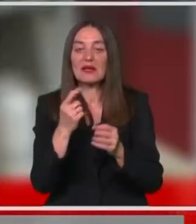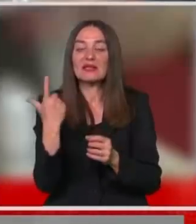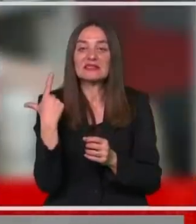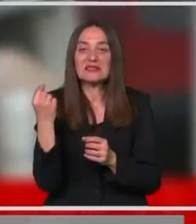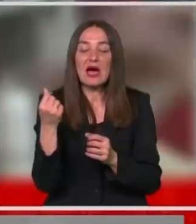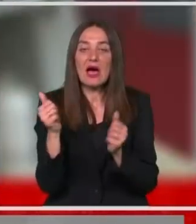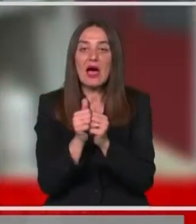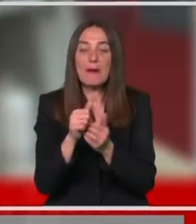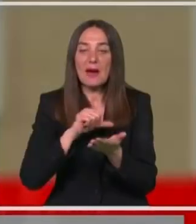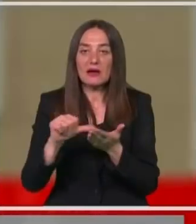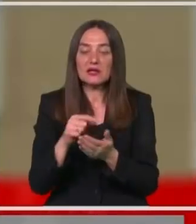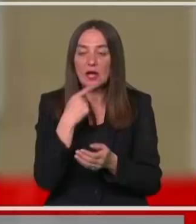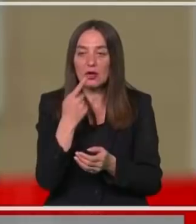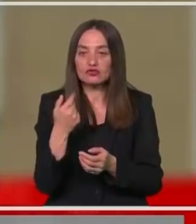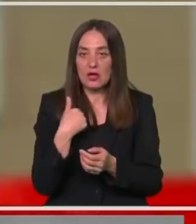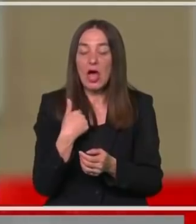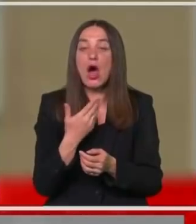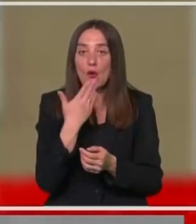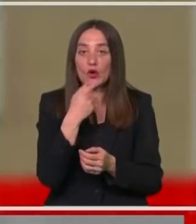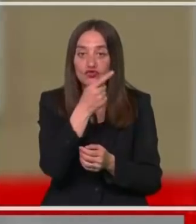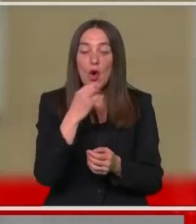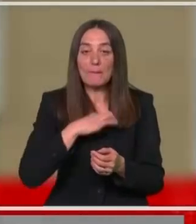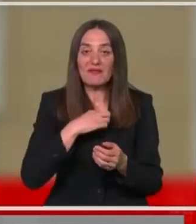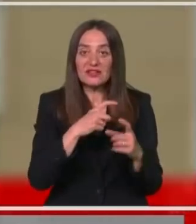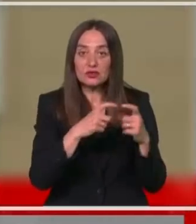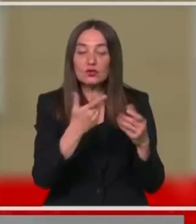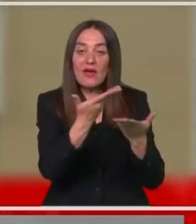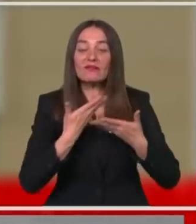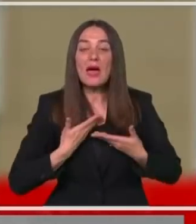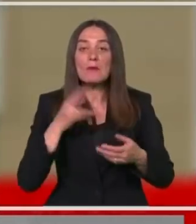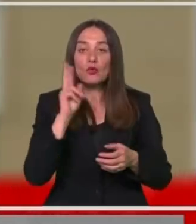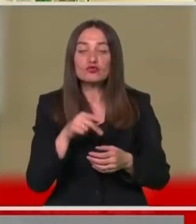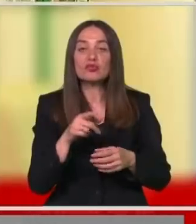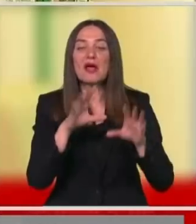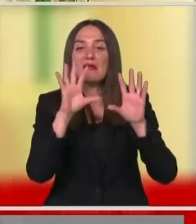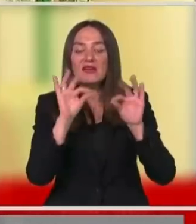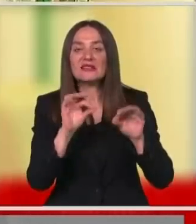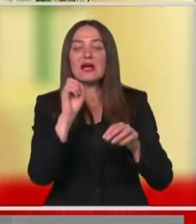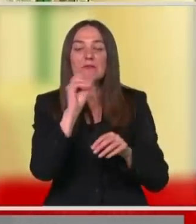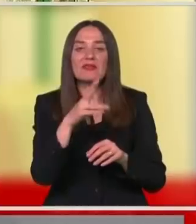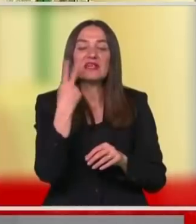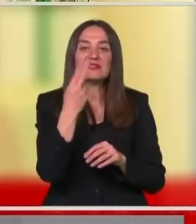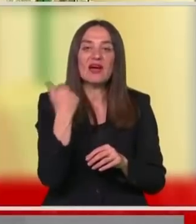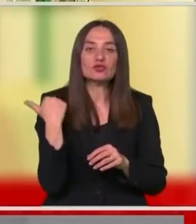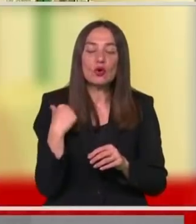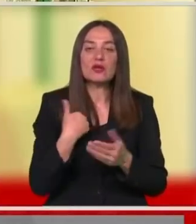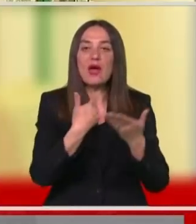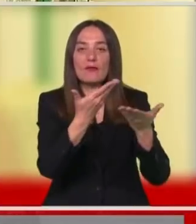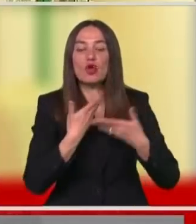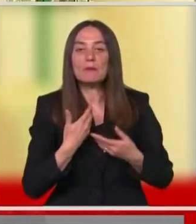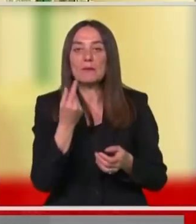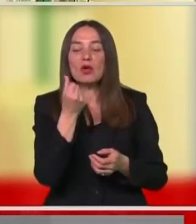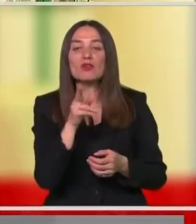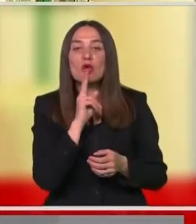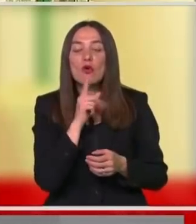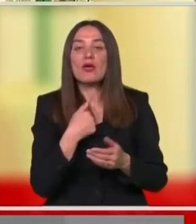bankarskim stopama i kaže ja hoću ovakvu obveznicu zato što mi daje mogućnost da na 10, 15, 20 godina dobijem novac